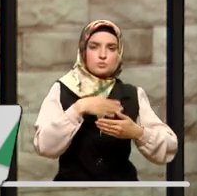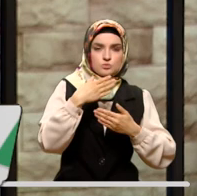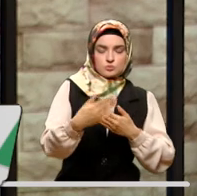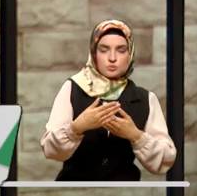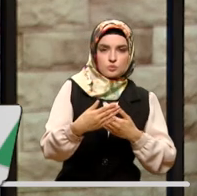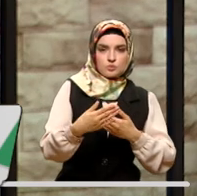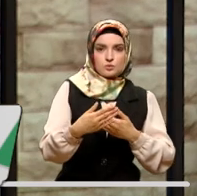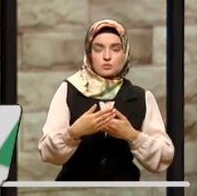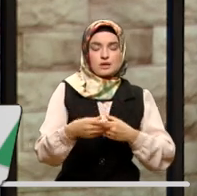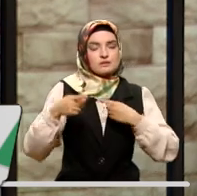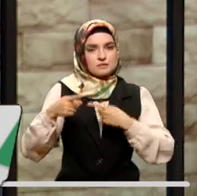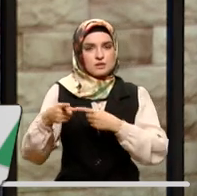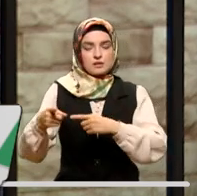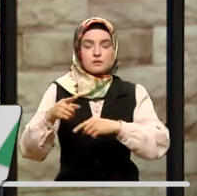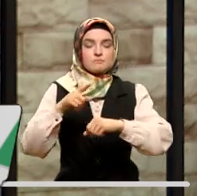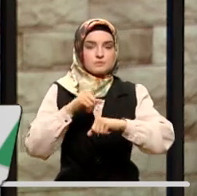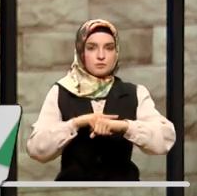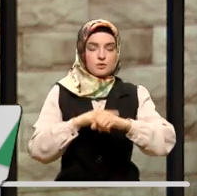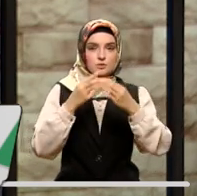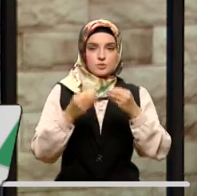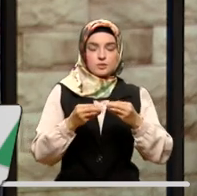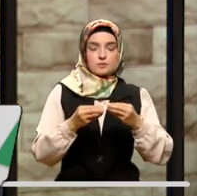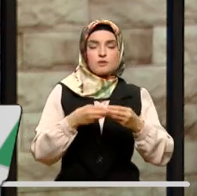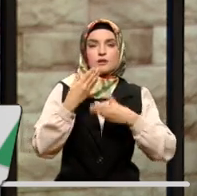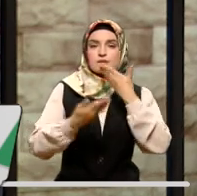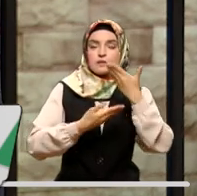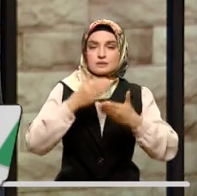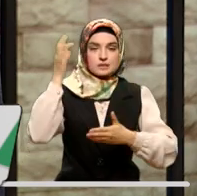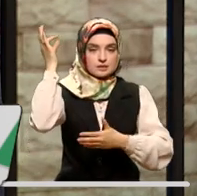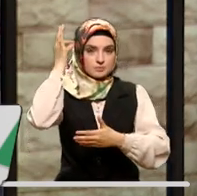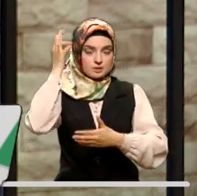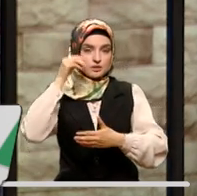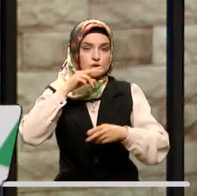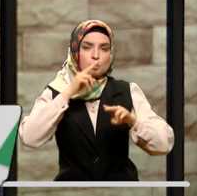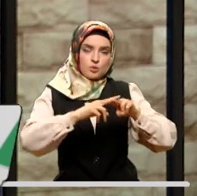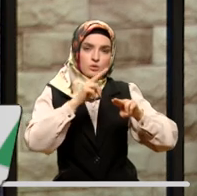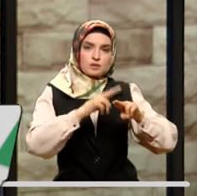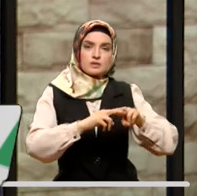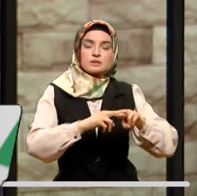takip dönemi. Takip. Yani verdiğiniz bilgilerin, talimlerinizin, öğrettiğiniz